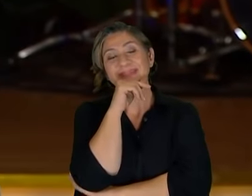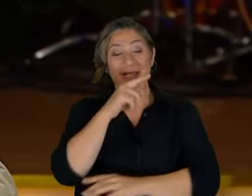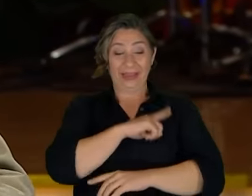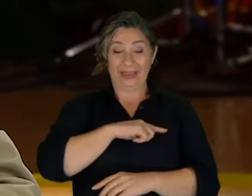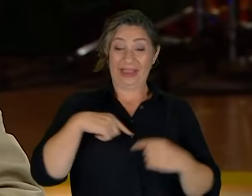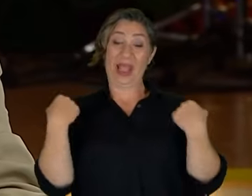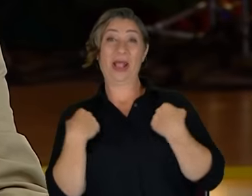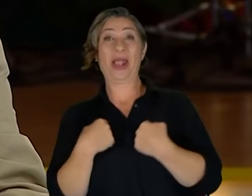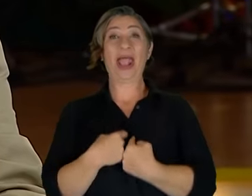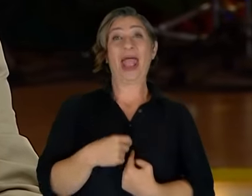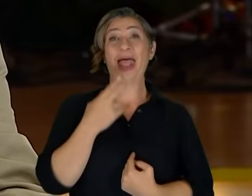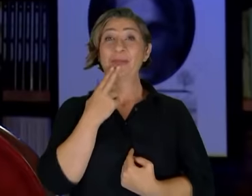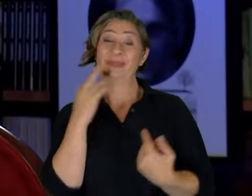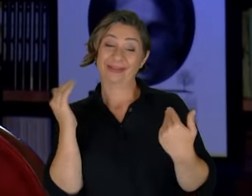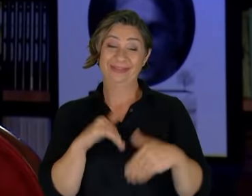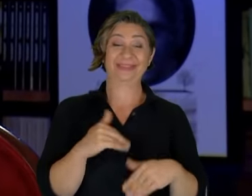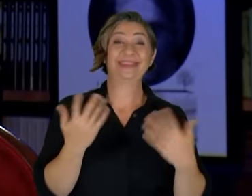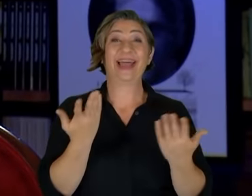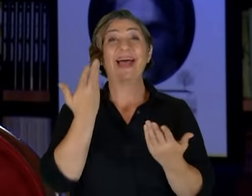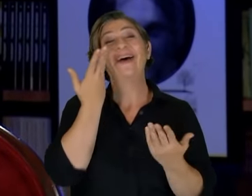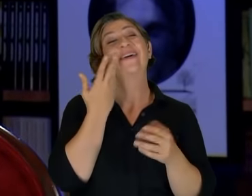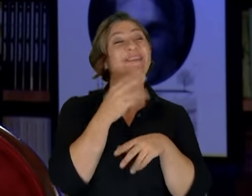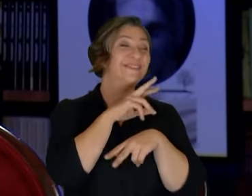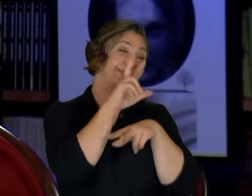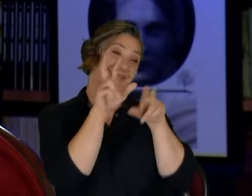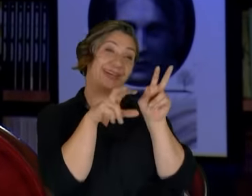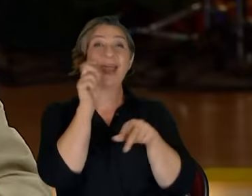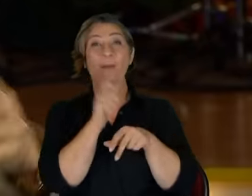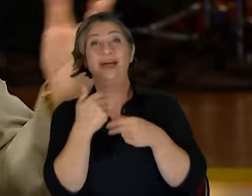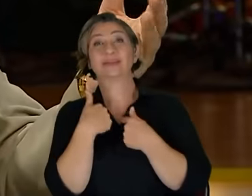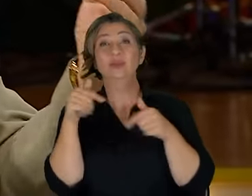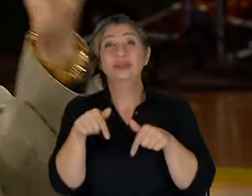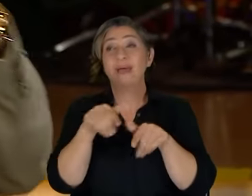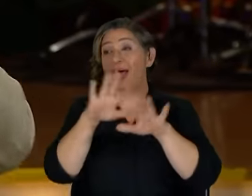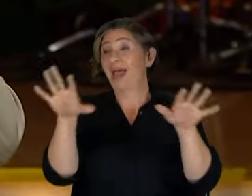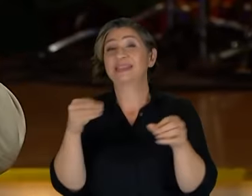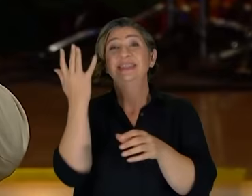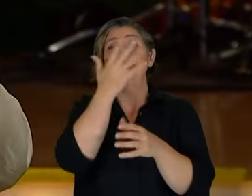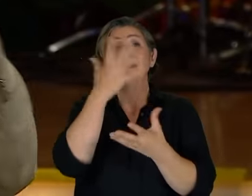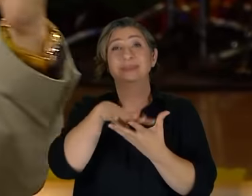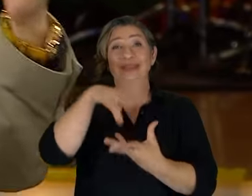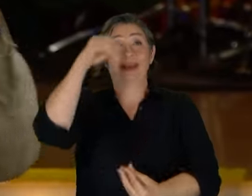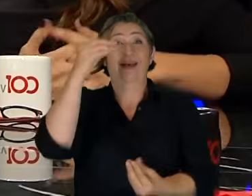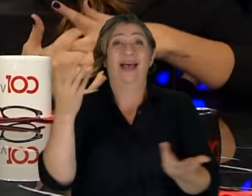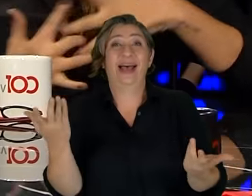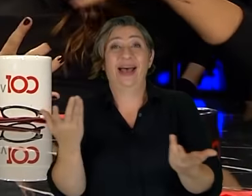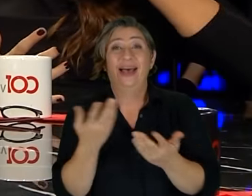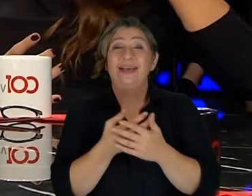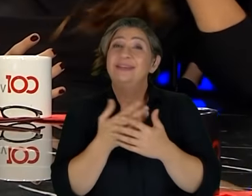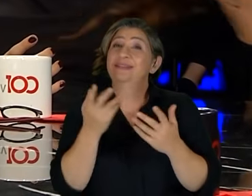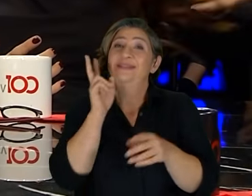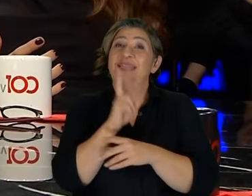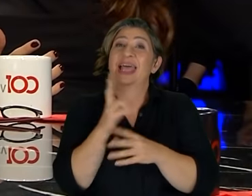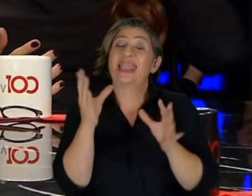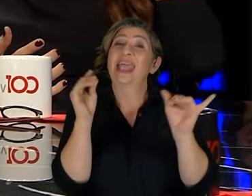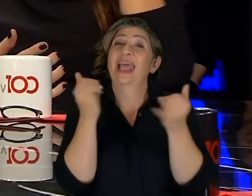dekolte hanımlar gelirdi. Hayran hayran onlara bakardım. Şimdi herkes simsiyah tamamen. Ondan sonra vallahi